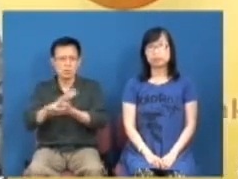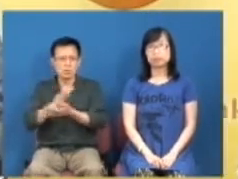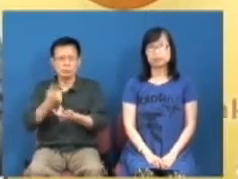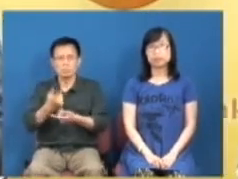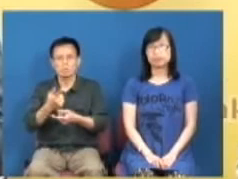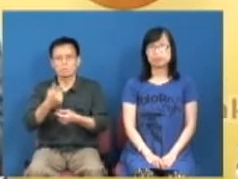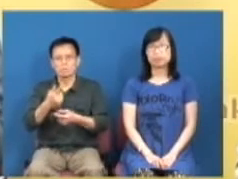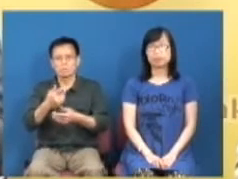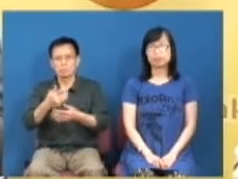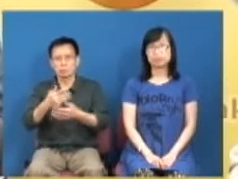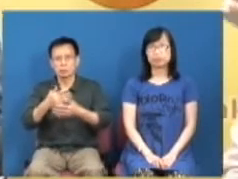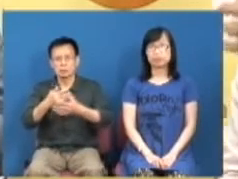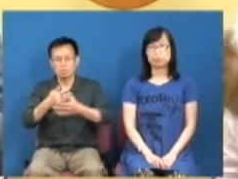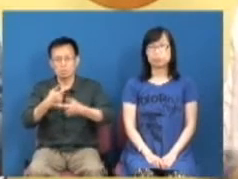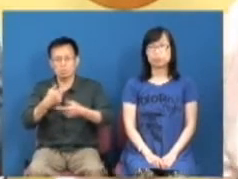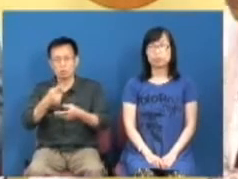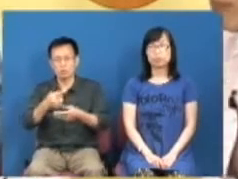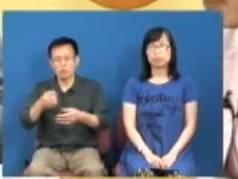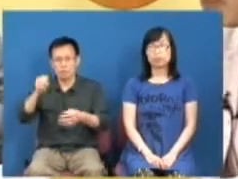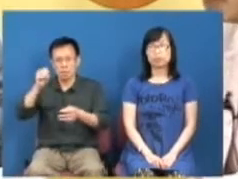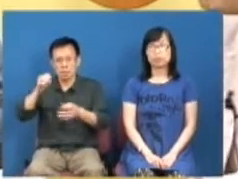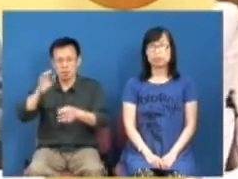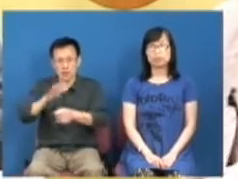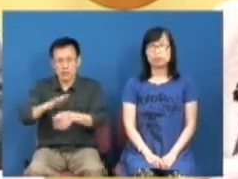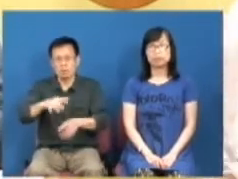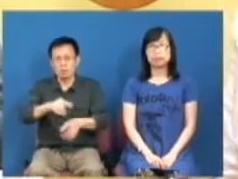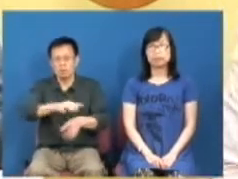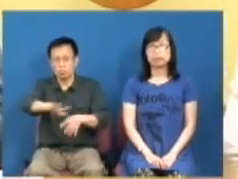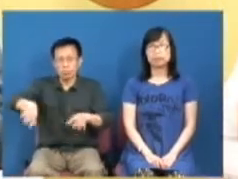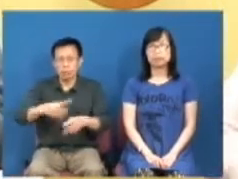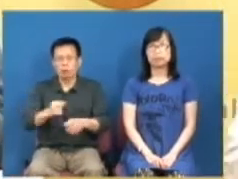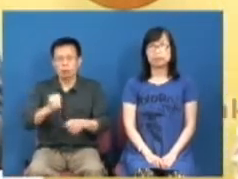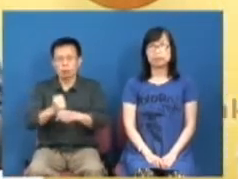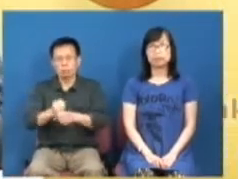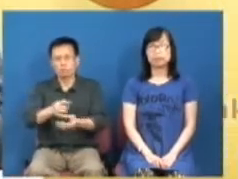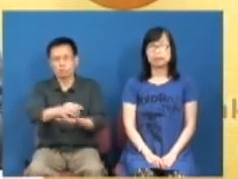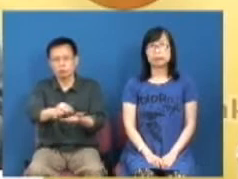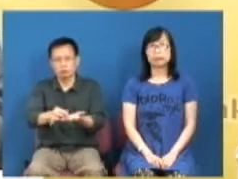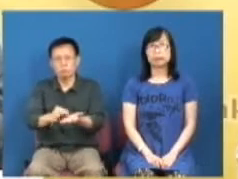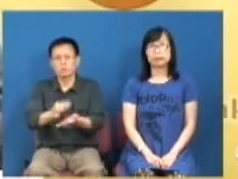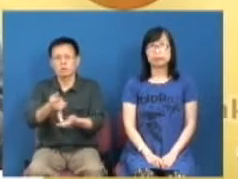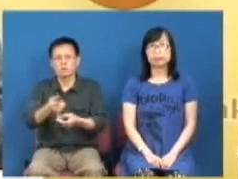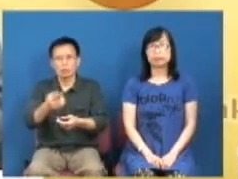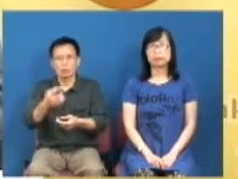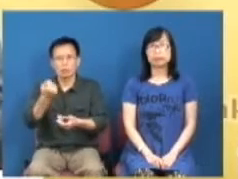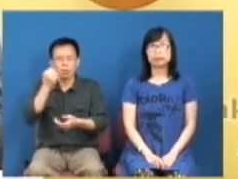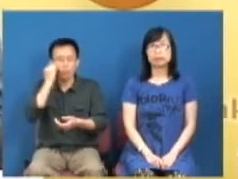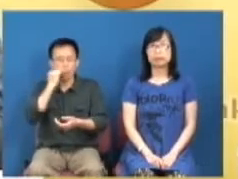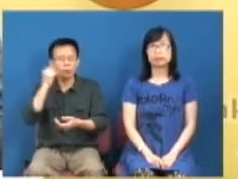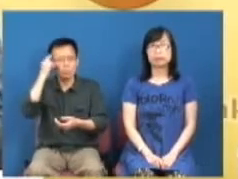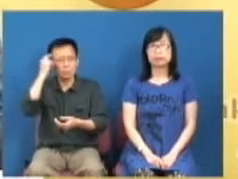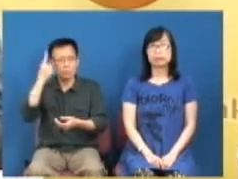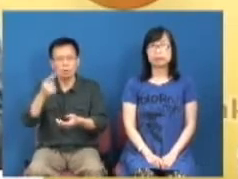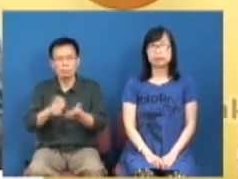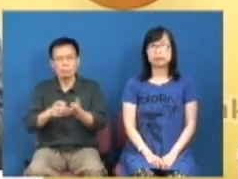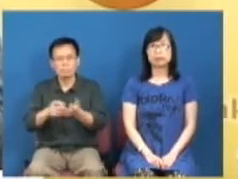實都係以填海嚟增加土地。咁可能有啲老一輩嘅人都知道啦，就係基本上喺灣